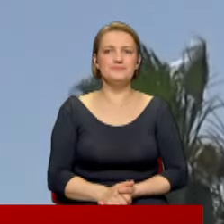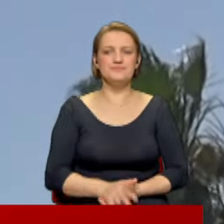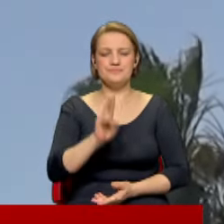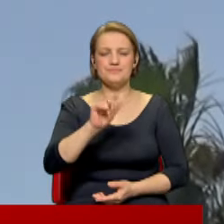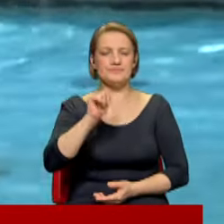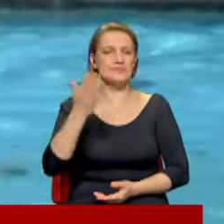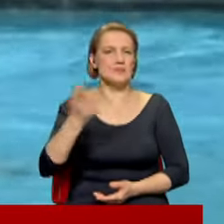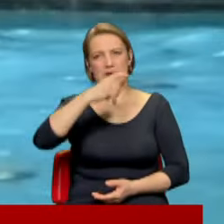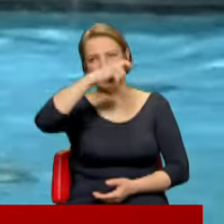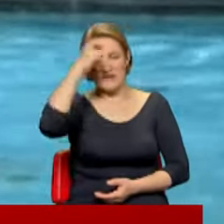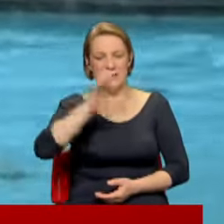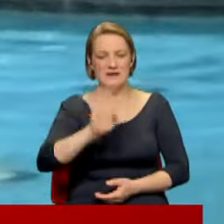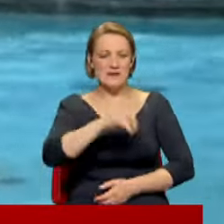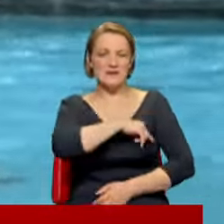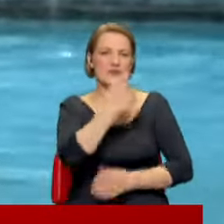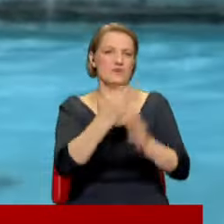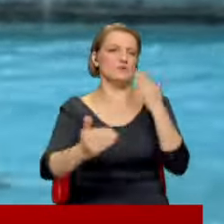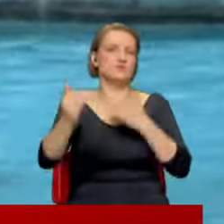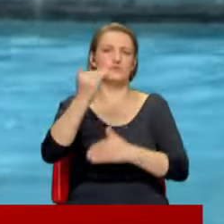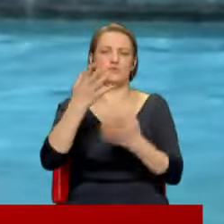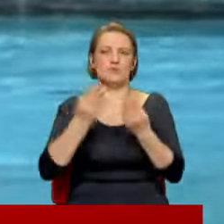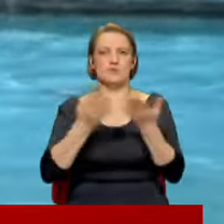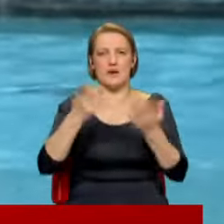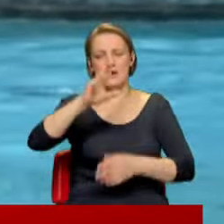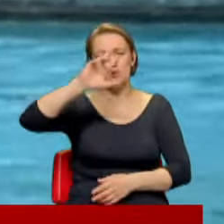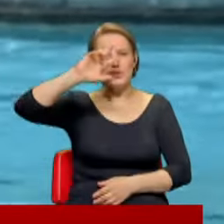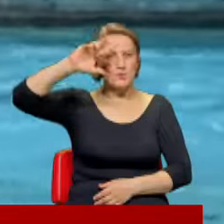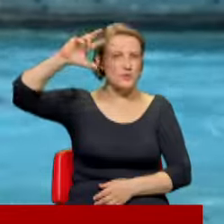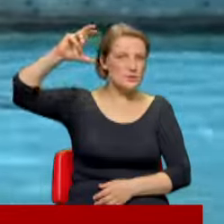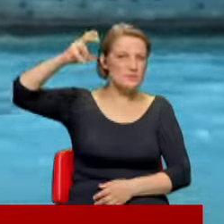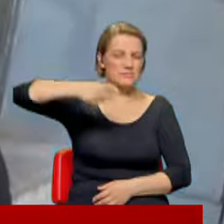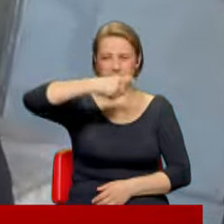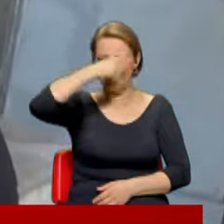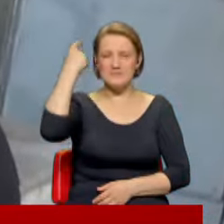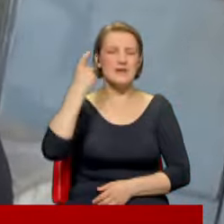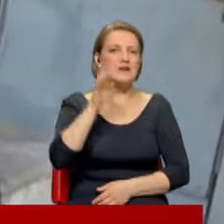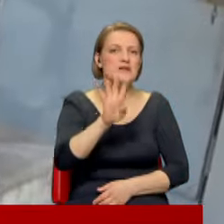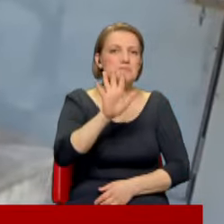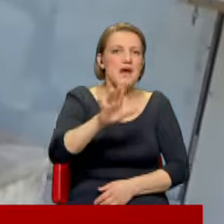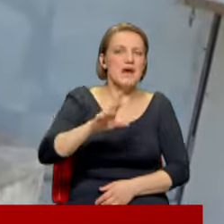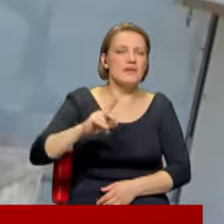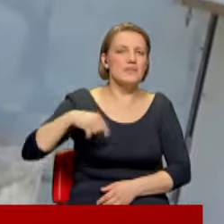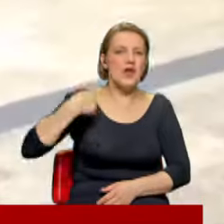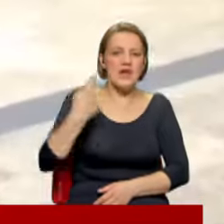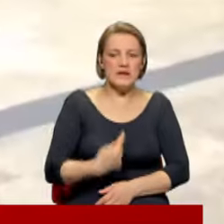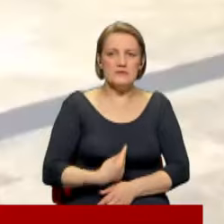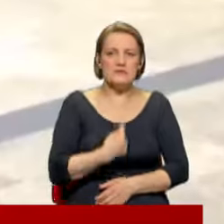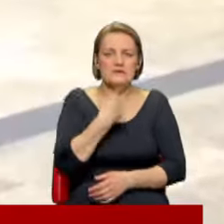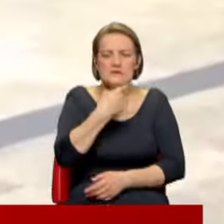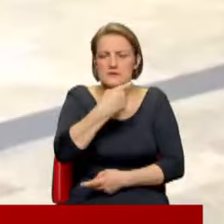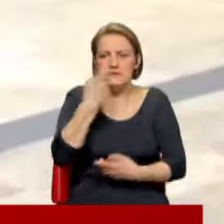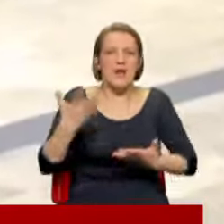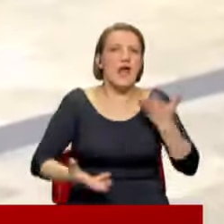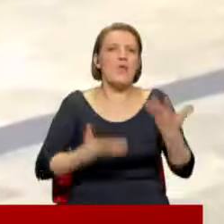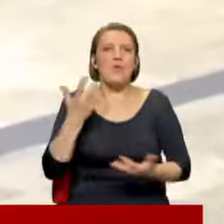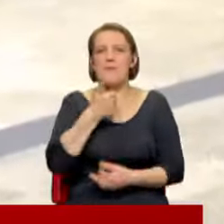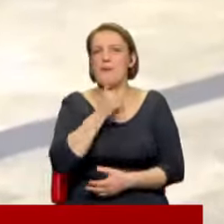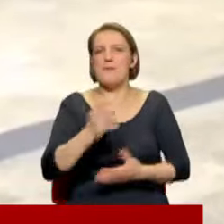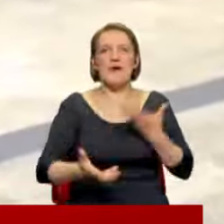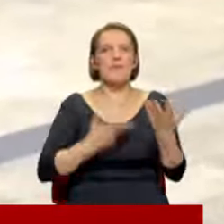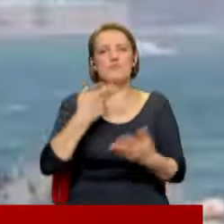2 gün daha sıcaklık 40 derecelerin üzerinde devam edecek. Güneşin altında sıcaklık 45 derecelerde hissedilecek. Of, yanıyoruz abi,